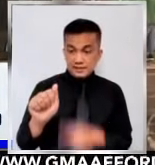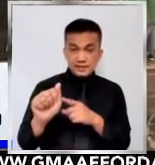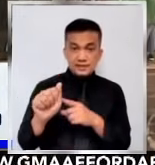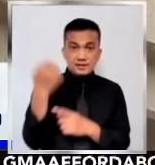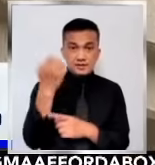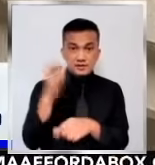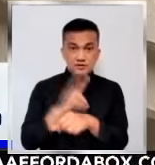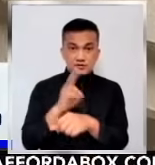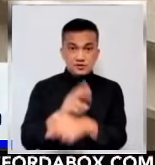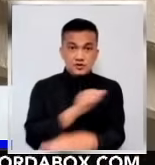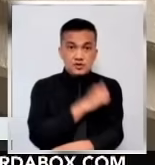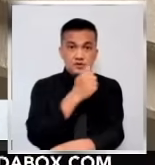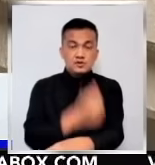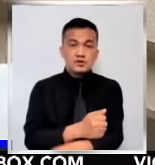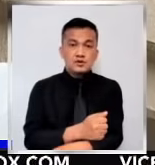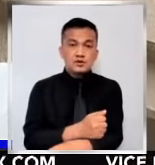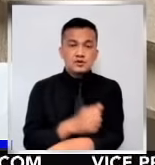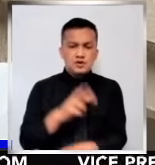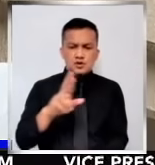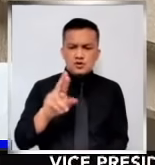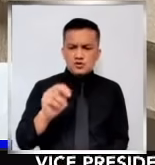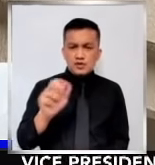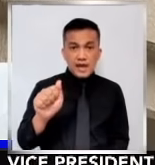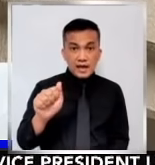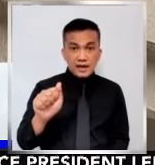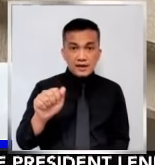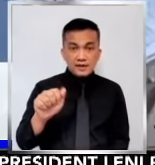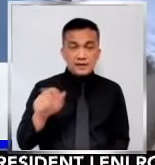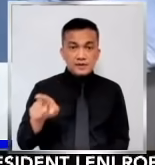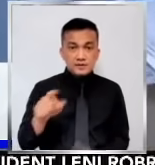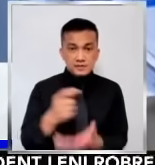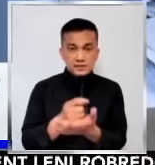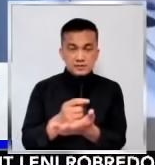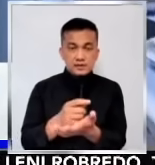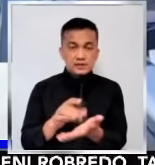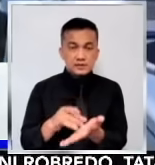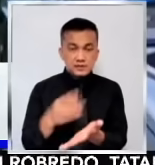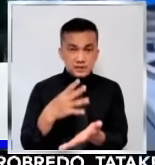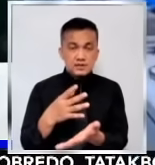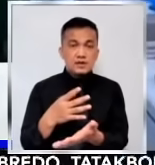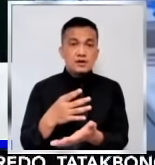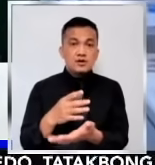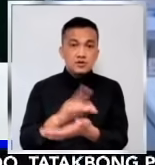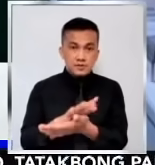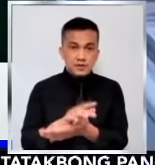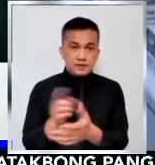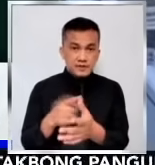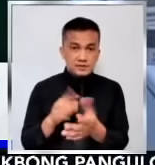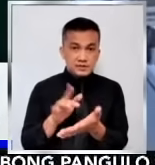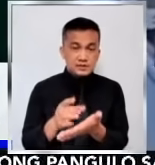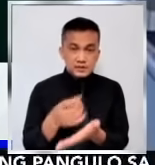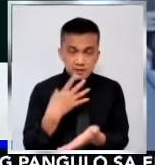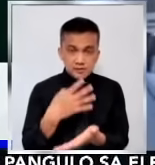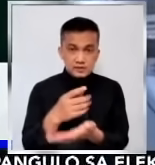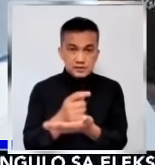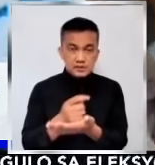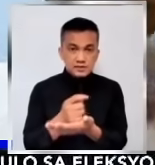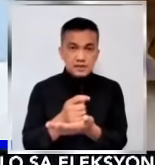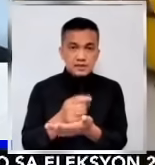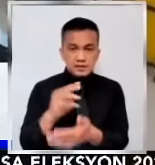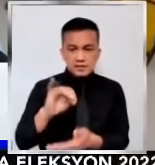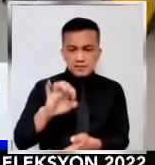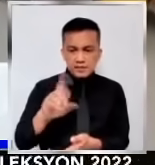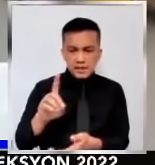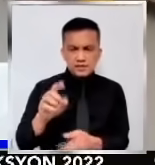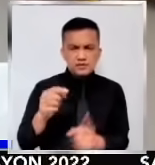ang Ronapriv bilang treatment sa COVID-19. Ito raw ang pinakaunang gamot para sa treatment ng mild to moderate COVID-19.